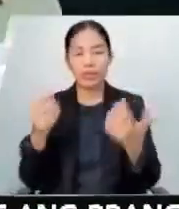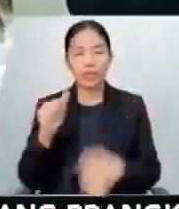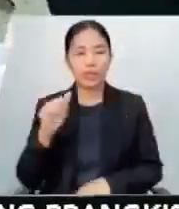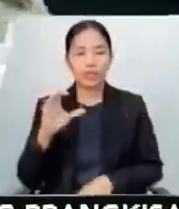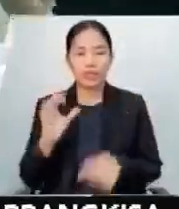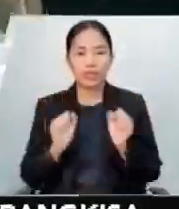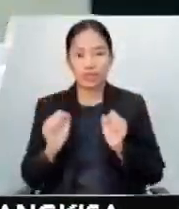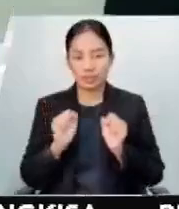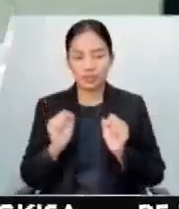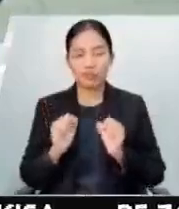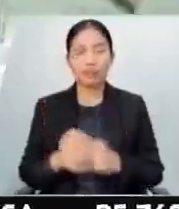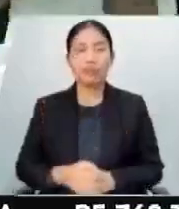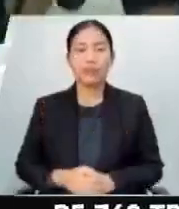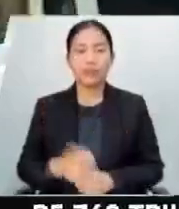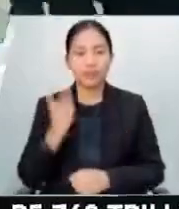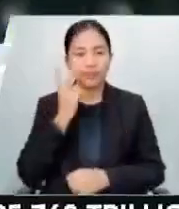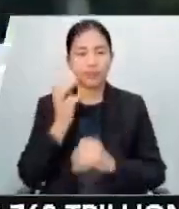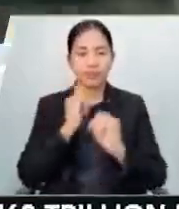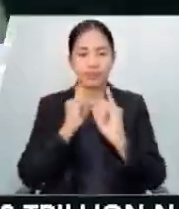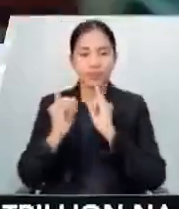Colleen Calbasa ng PITX.